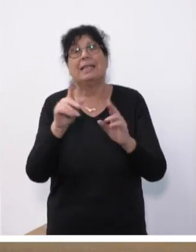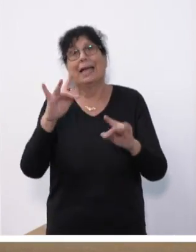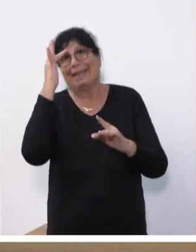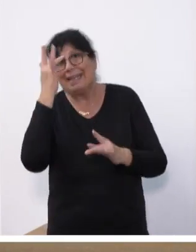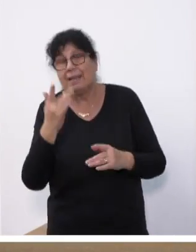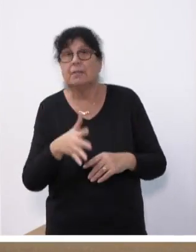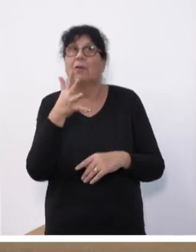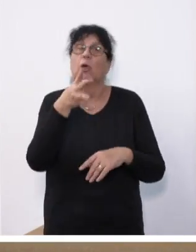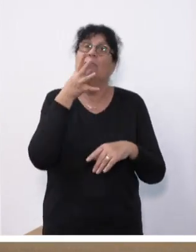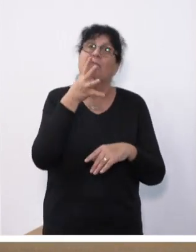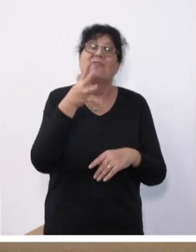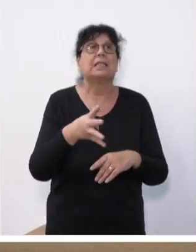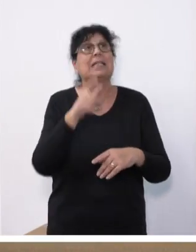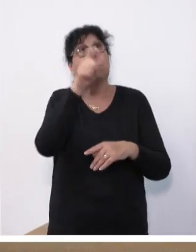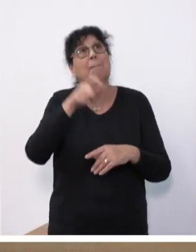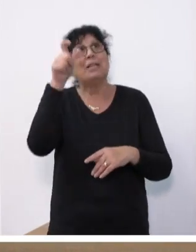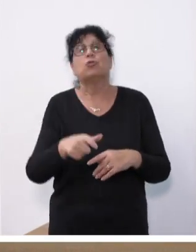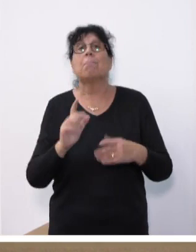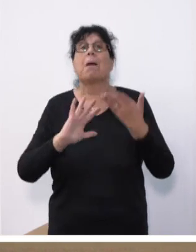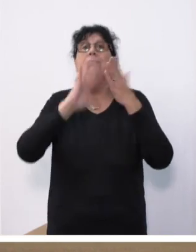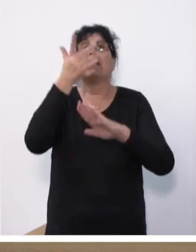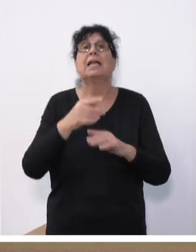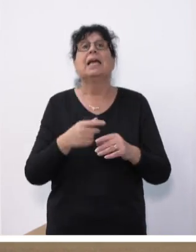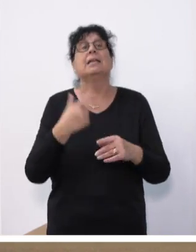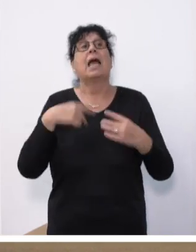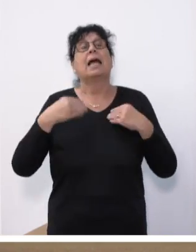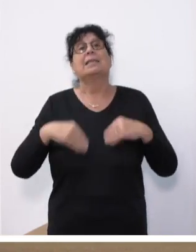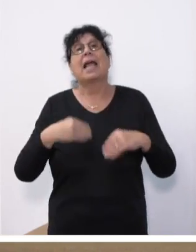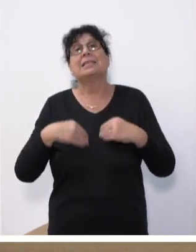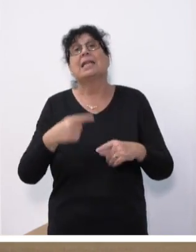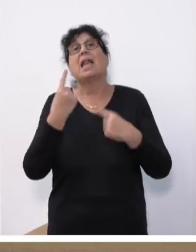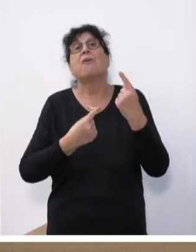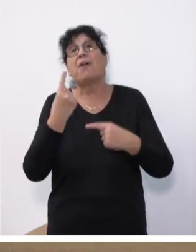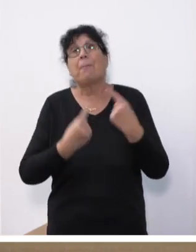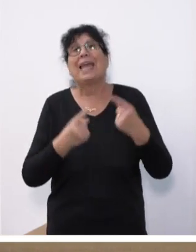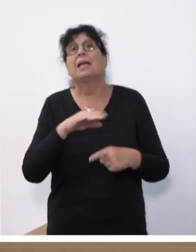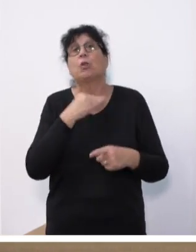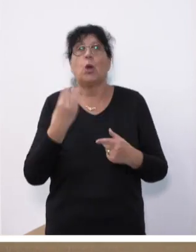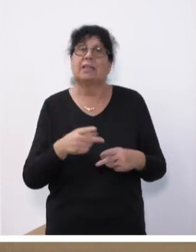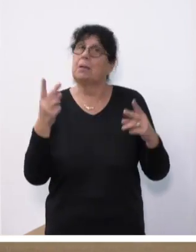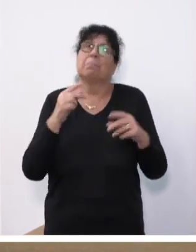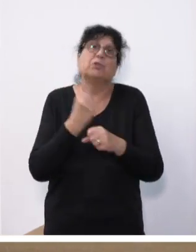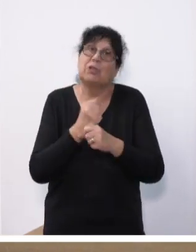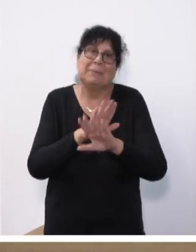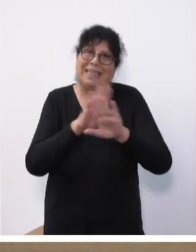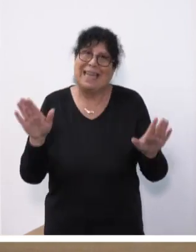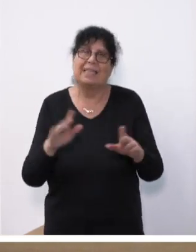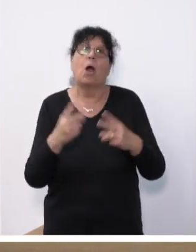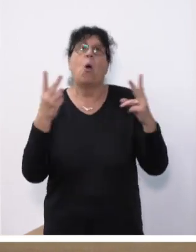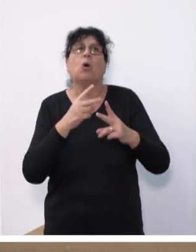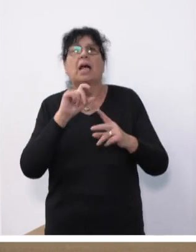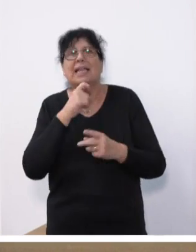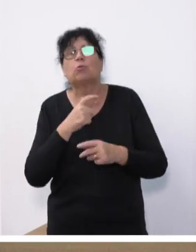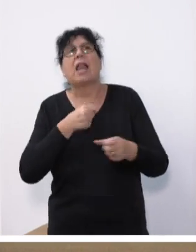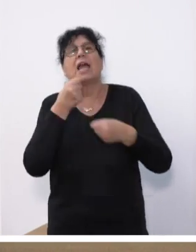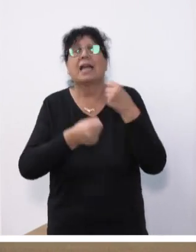45 Menschen bei Brand in Textilfabrik getötet? Mit Sicherheit nicht. Oder bei dem Thema sexualisierte Gewalt in Kriegen. Da